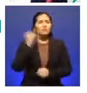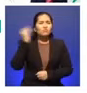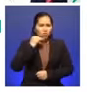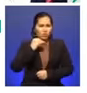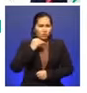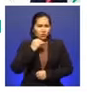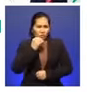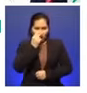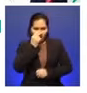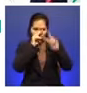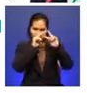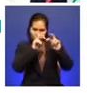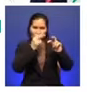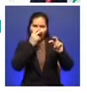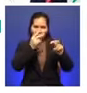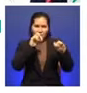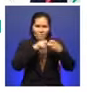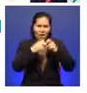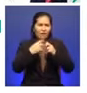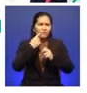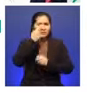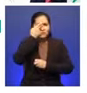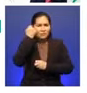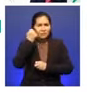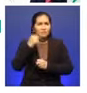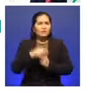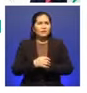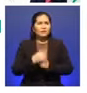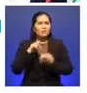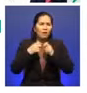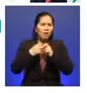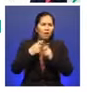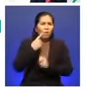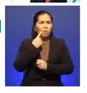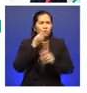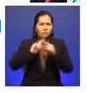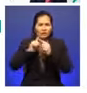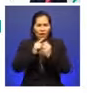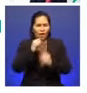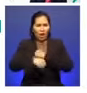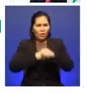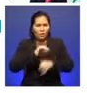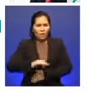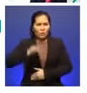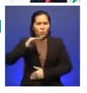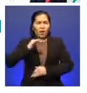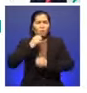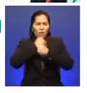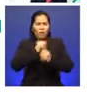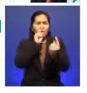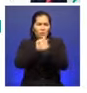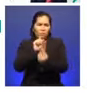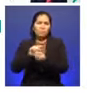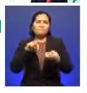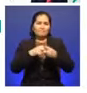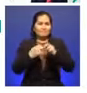แต่ก็ยังพบว่ายังเกิดโรคฟันผุยังมีโรคในช่องปากอยู่ในทุกกลุ่มวัยค่ะและแน่นอนเมื่อเกิดปัญหาในช่องป